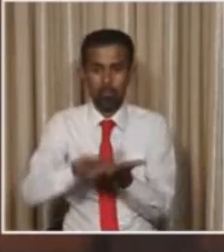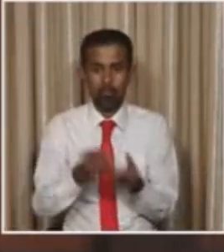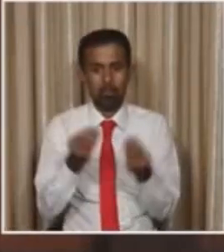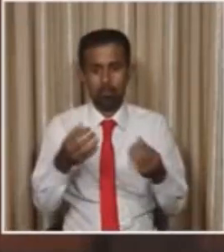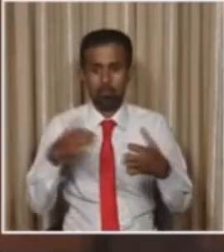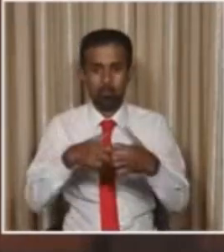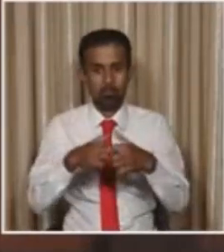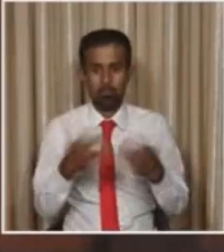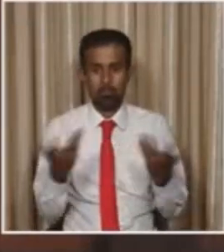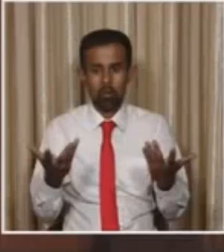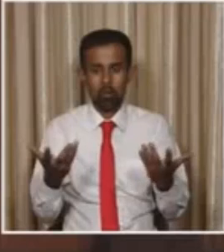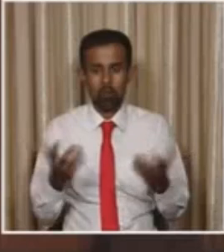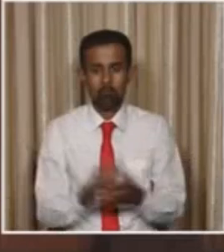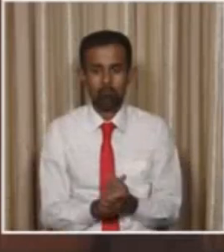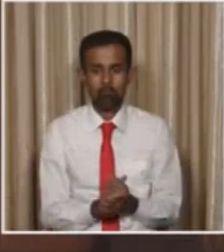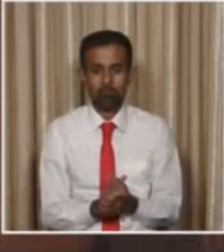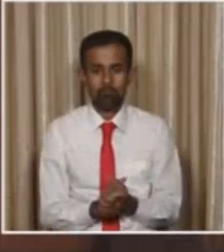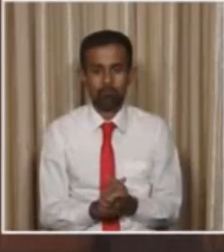வக்னே